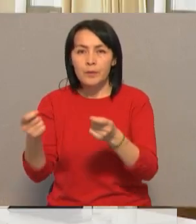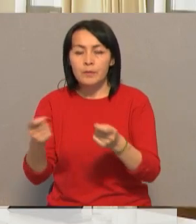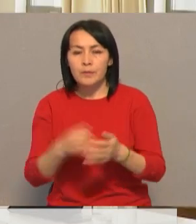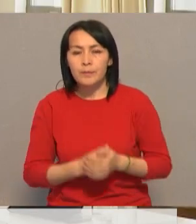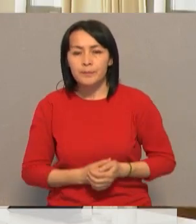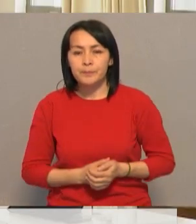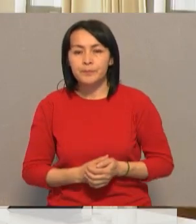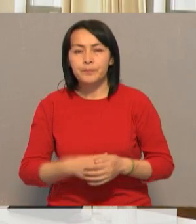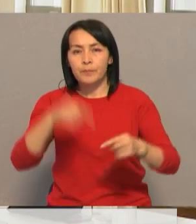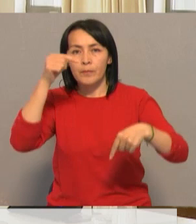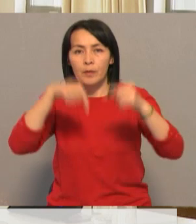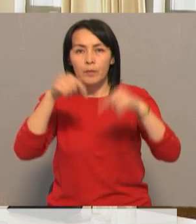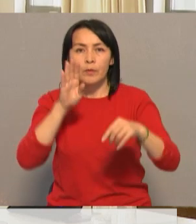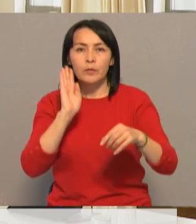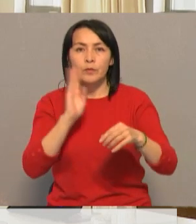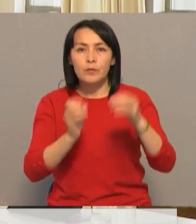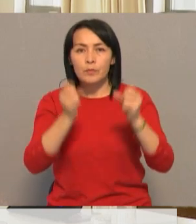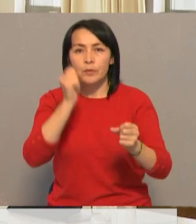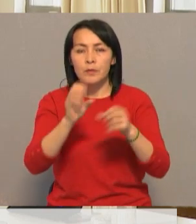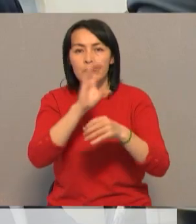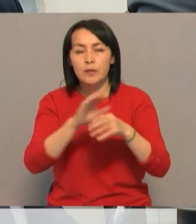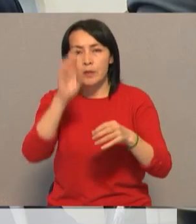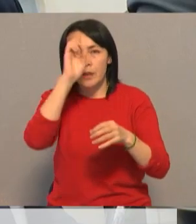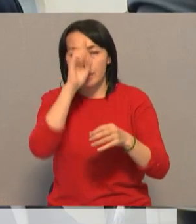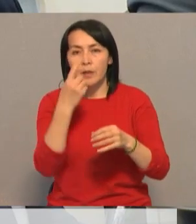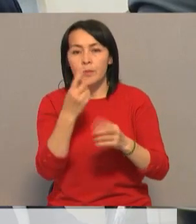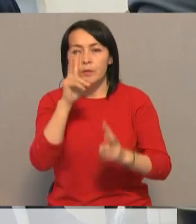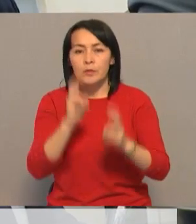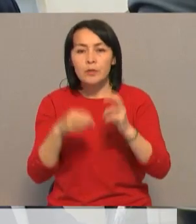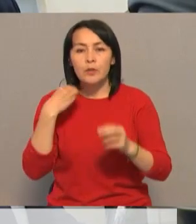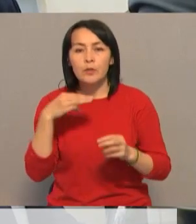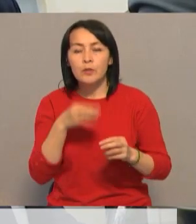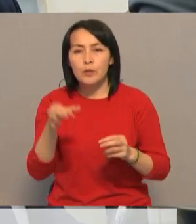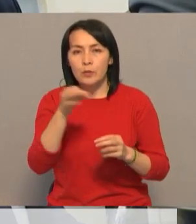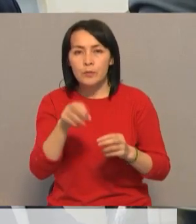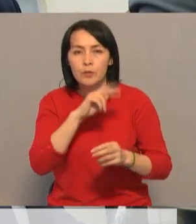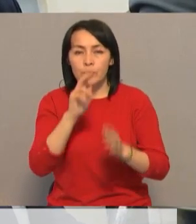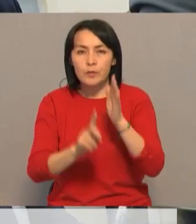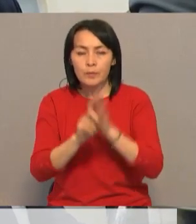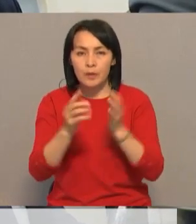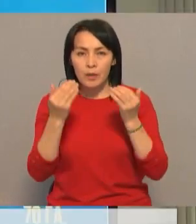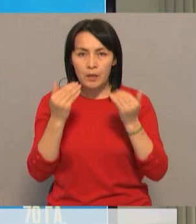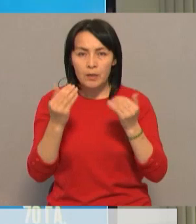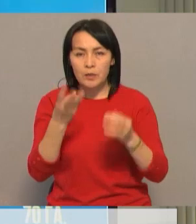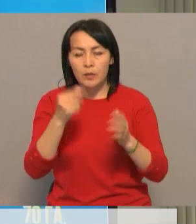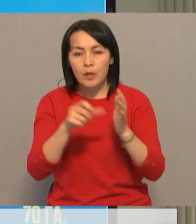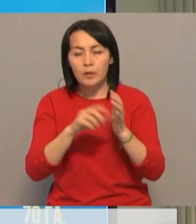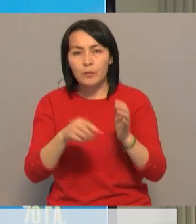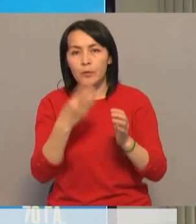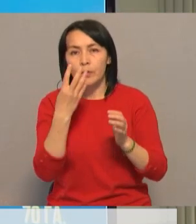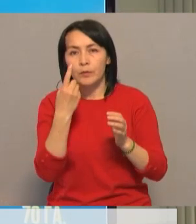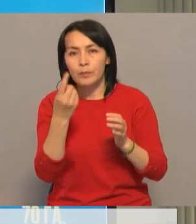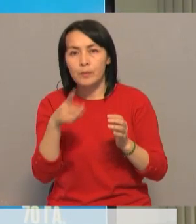аға. Жаңбырлатып суару машиналарын шығаратын еліміздегі тұңғыш зауыт Түркістан облысында іске қосылған. Қазір құны